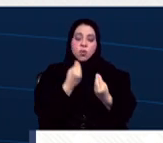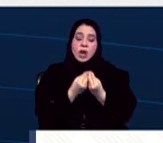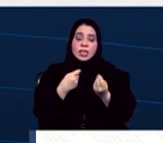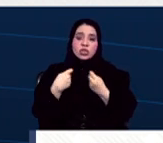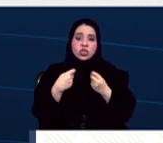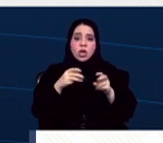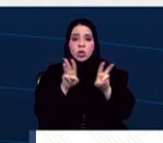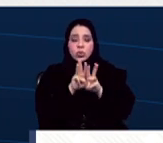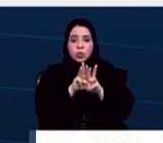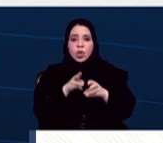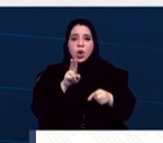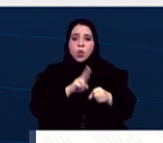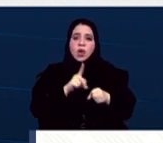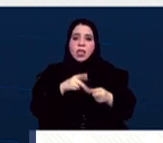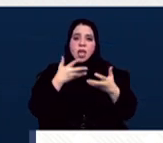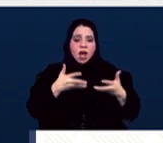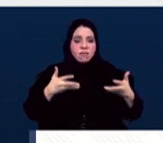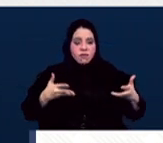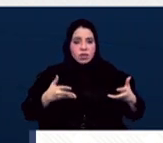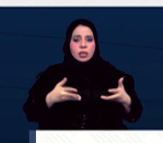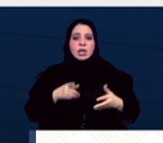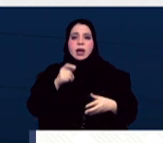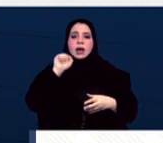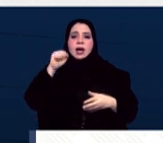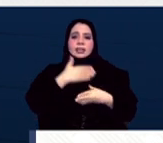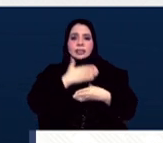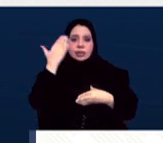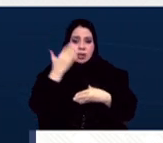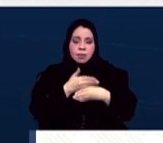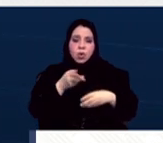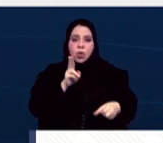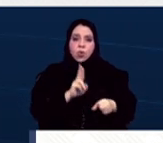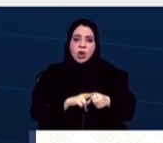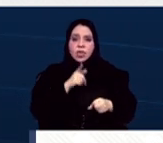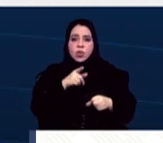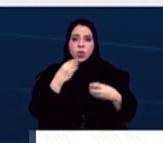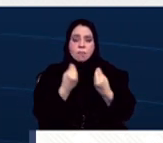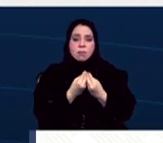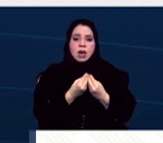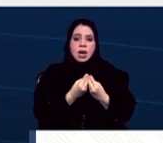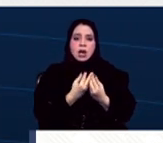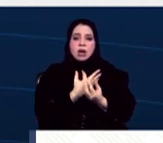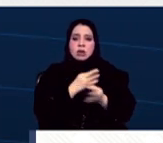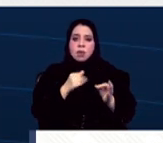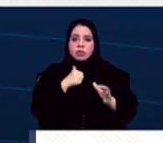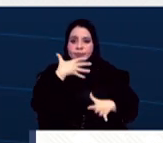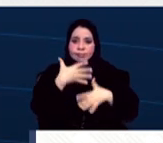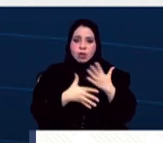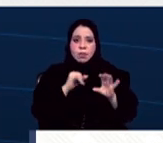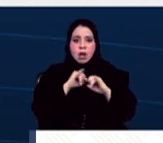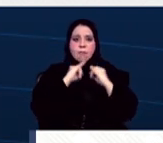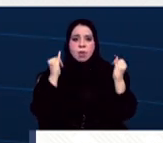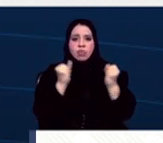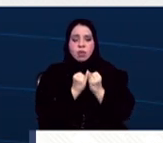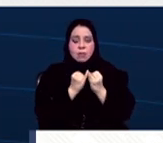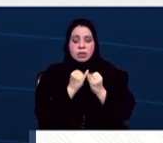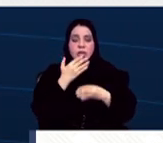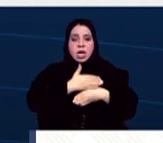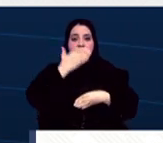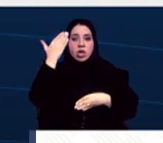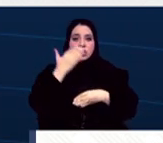الجنسين والتجاره الالكترونيه والمرونه بين الجمارك والصناعه والجمارك الخضراء